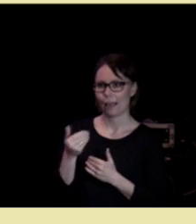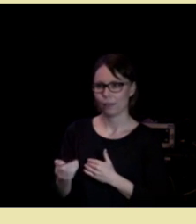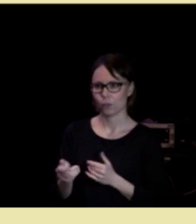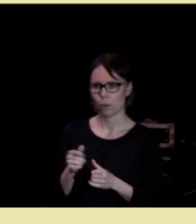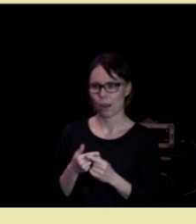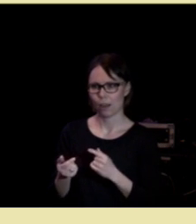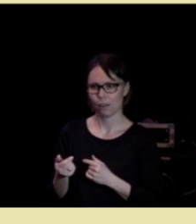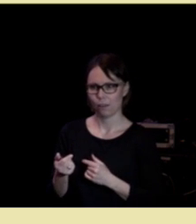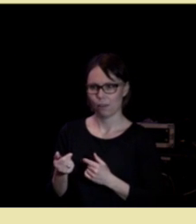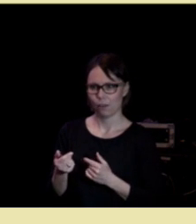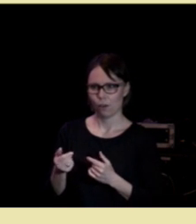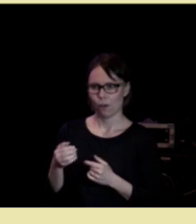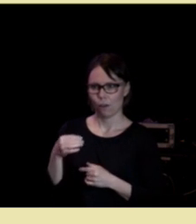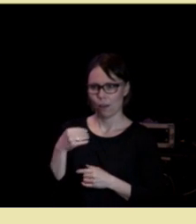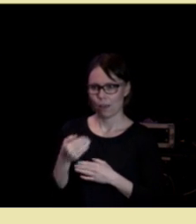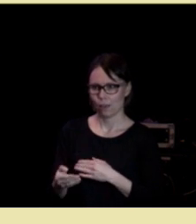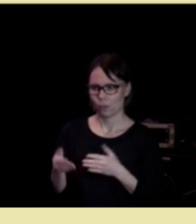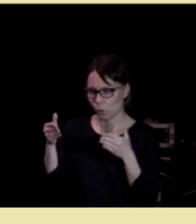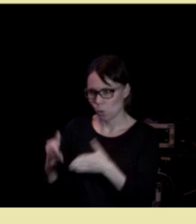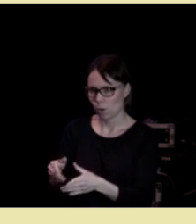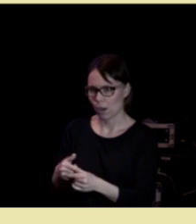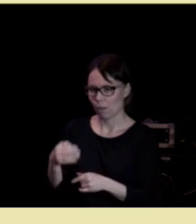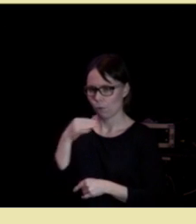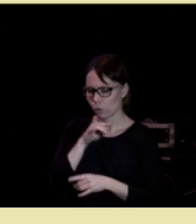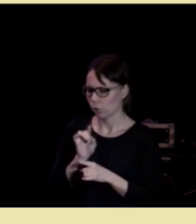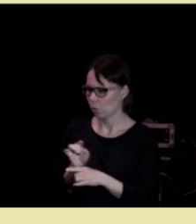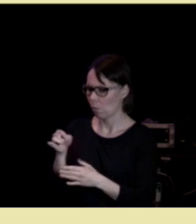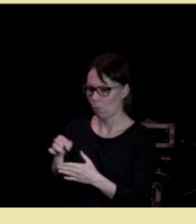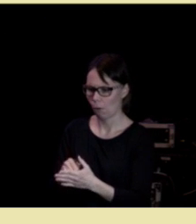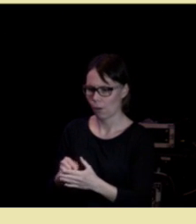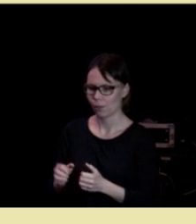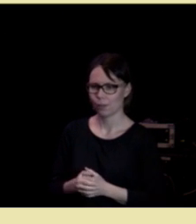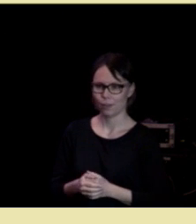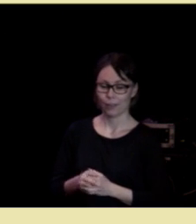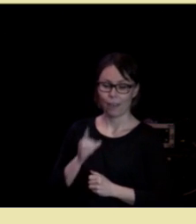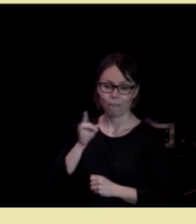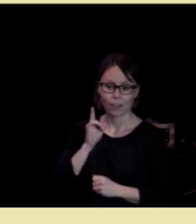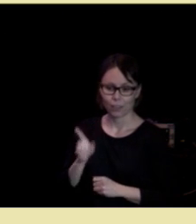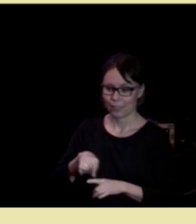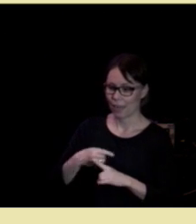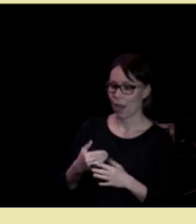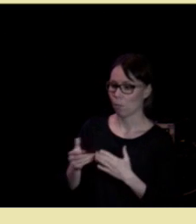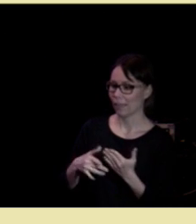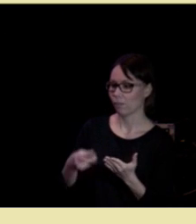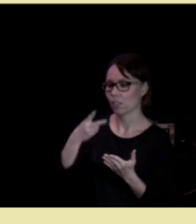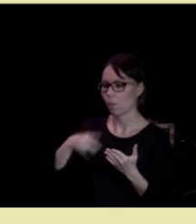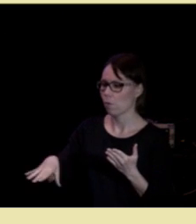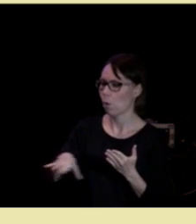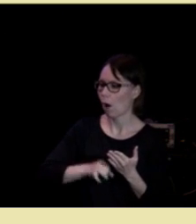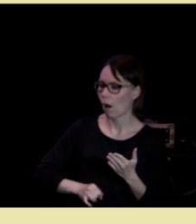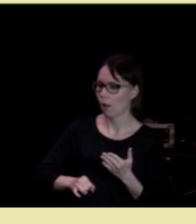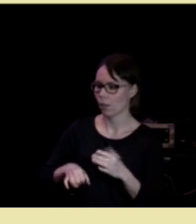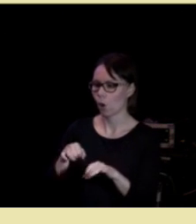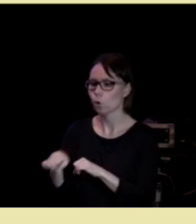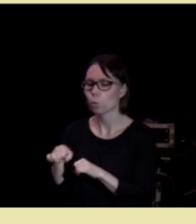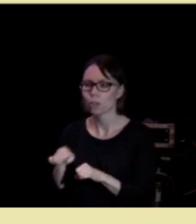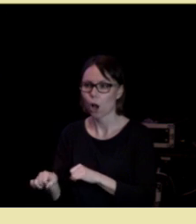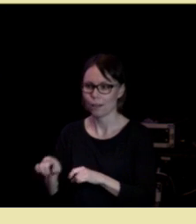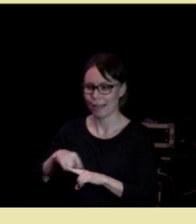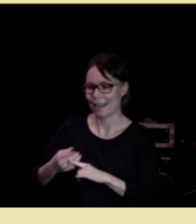Dette manifestet var en motreaksjon til holdningen om at hverdagsrehabiliteringen var svaret på all kommunal